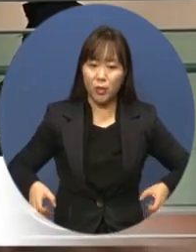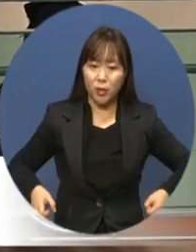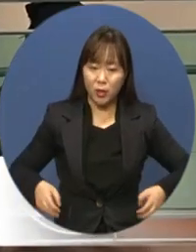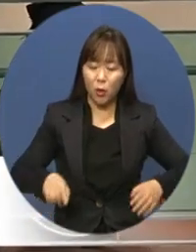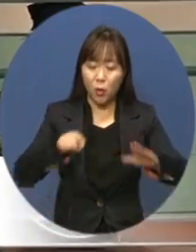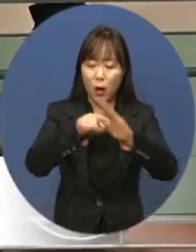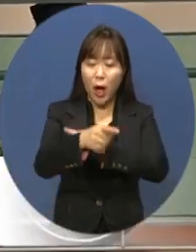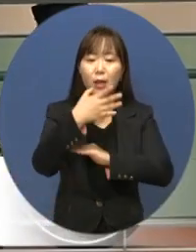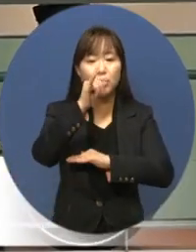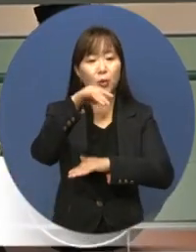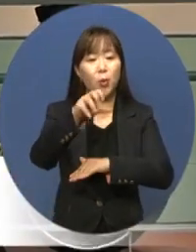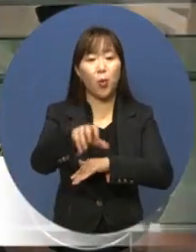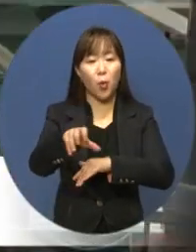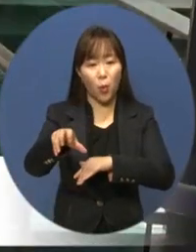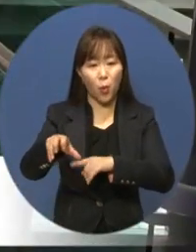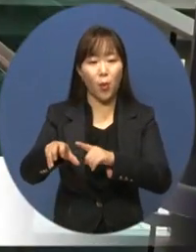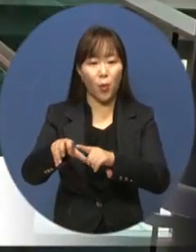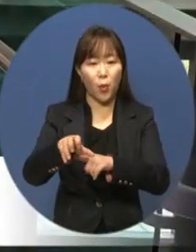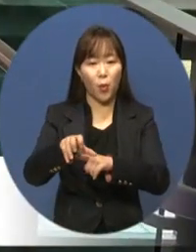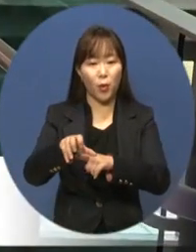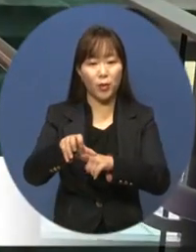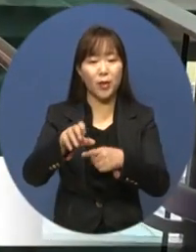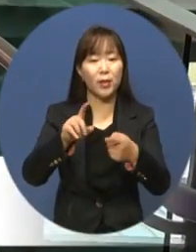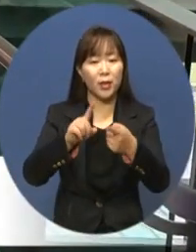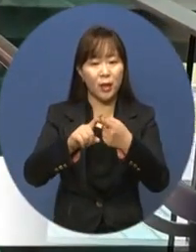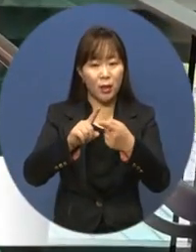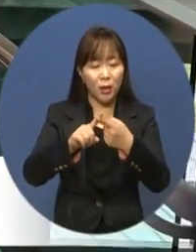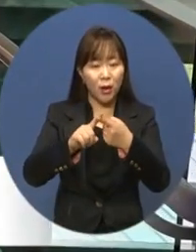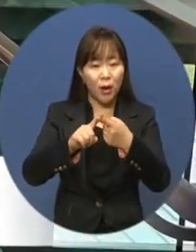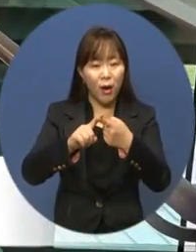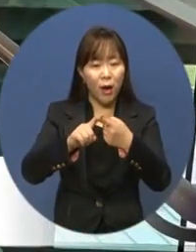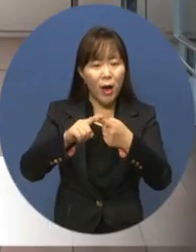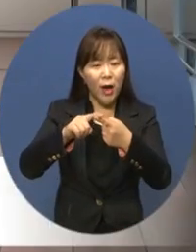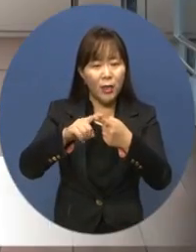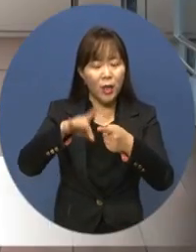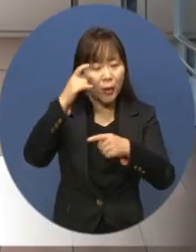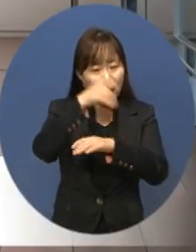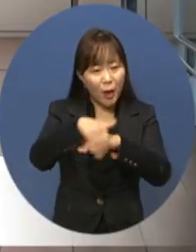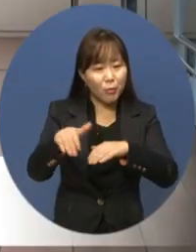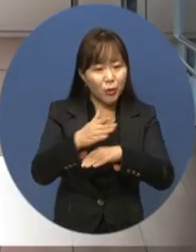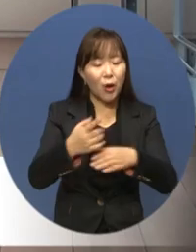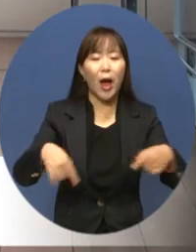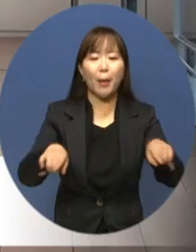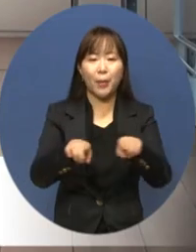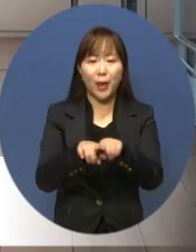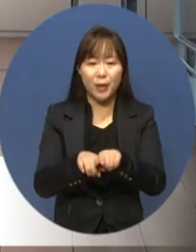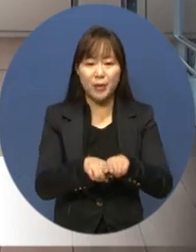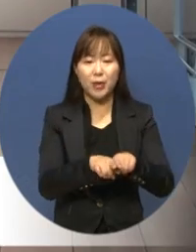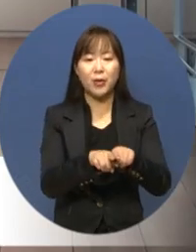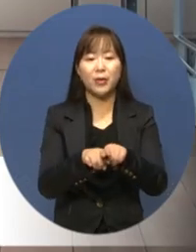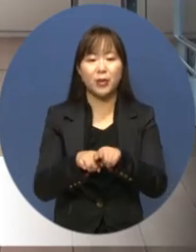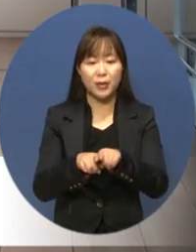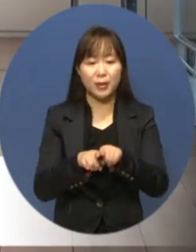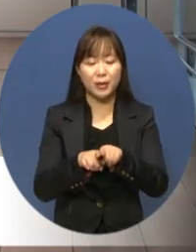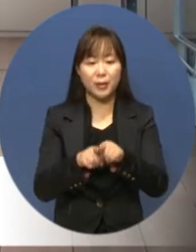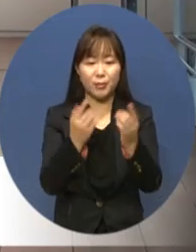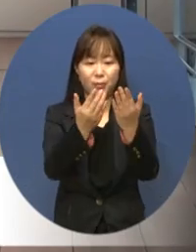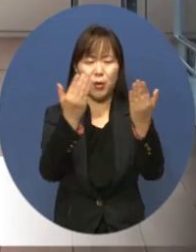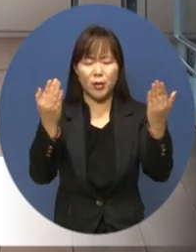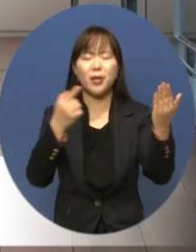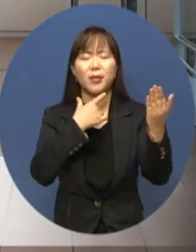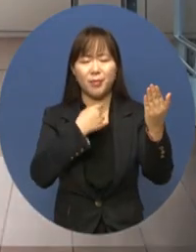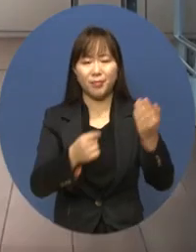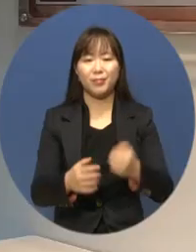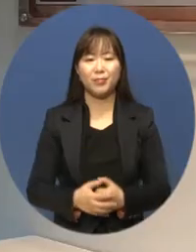있는 장소, 그런 부분을 이렇게 좀 기획부터 같이 동참하면서 전시회도 했으면 좋을